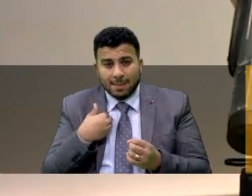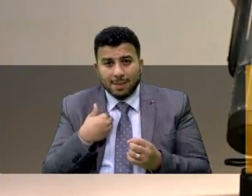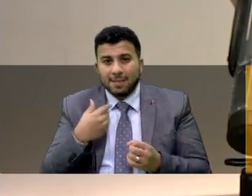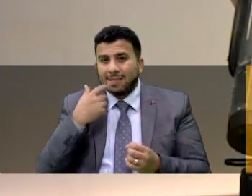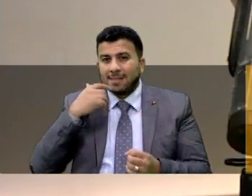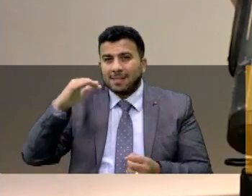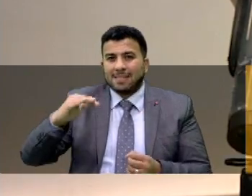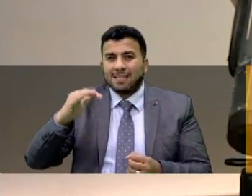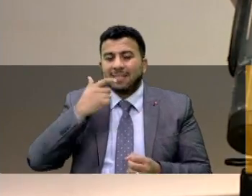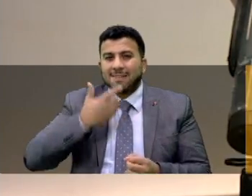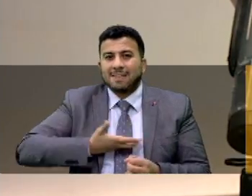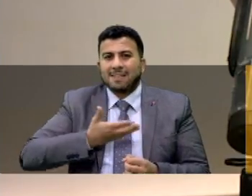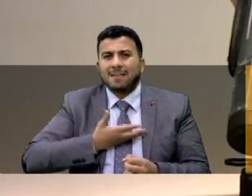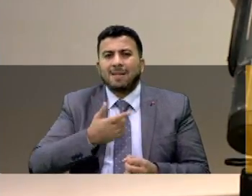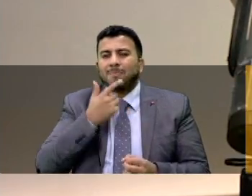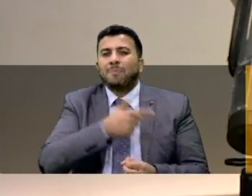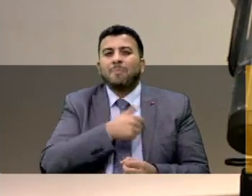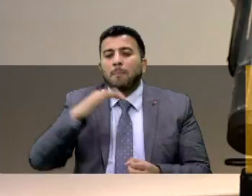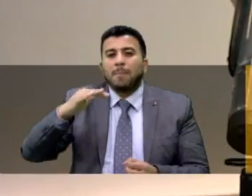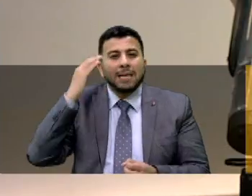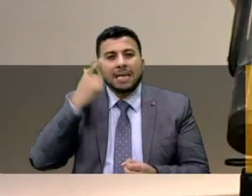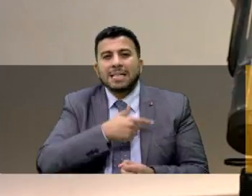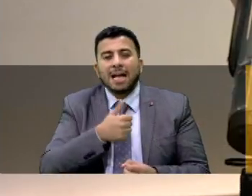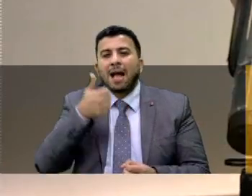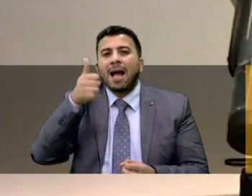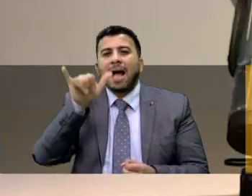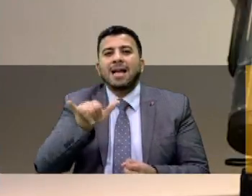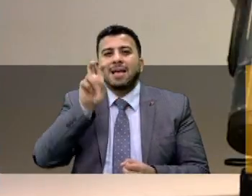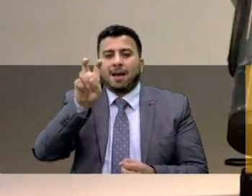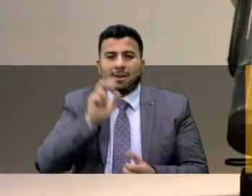بنتي صغيرة قال اسمها آية، ابعث لي،